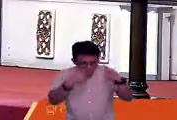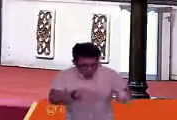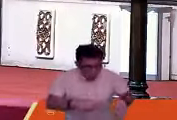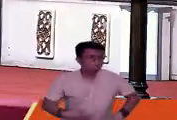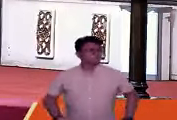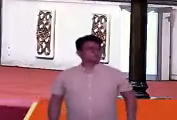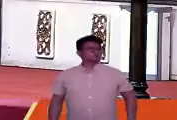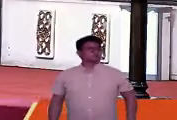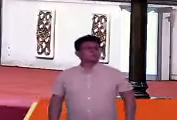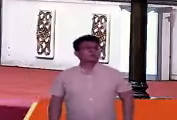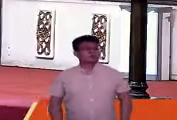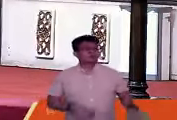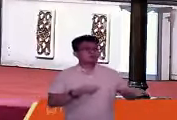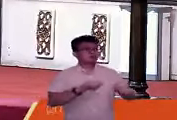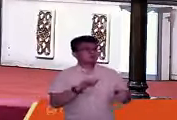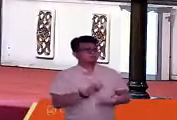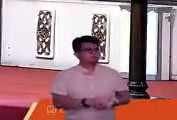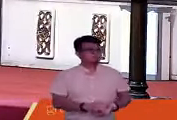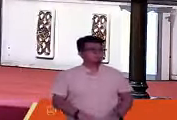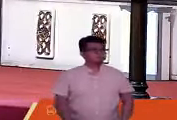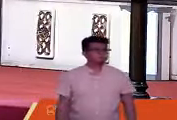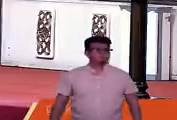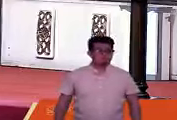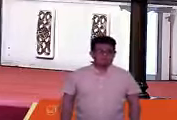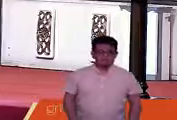Mauna have understanding.